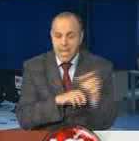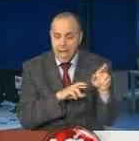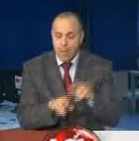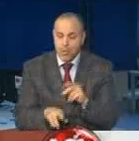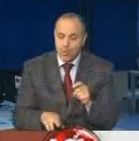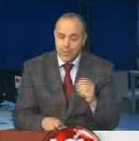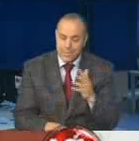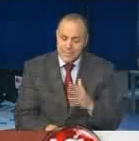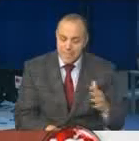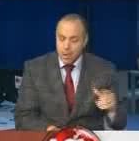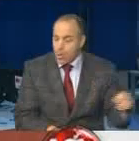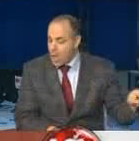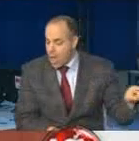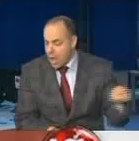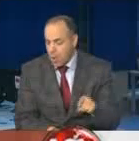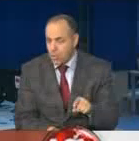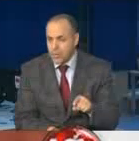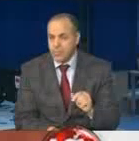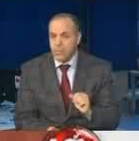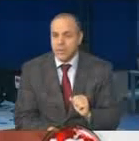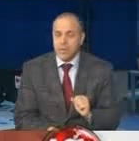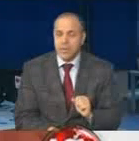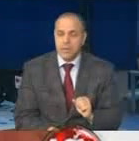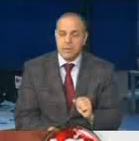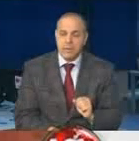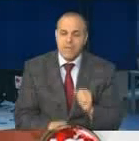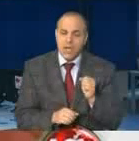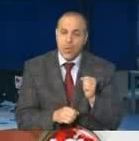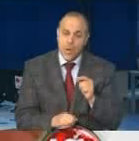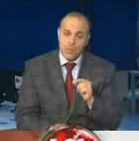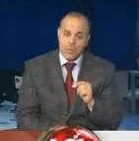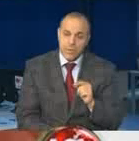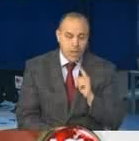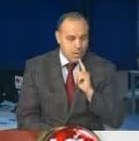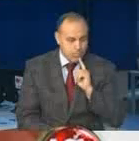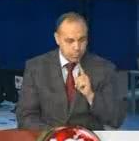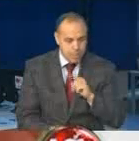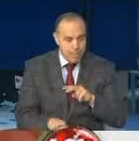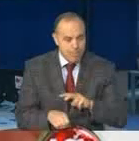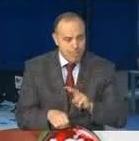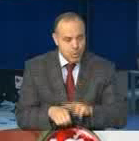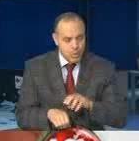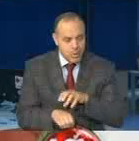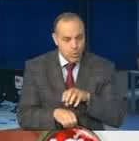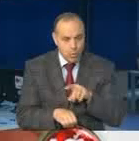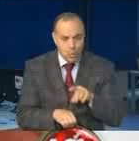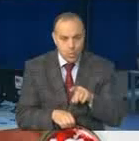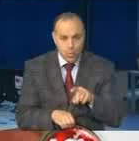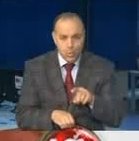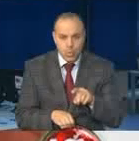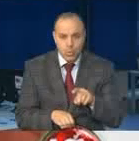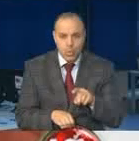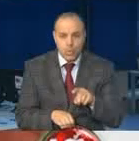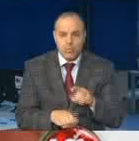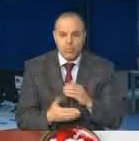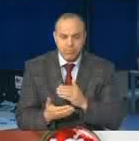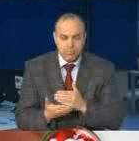عادية لتلامذة المدرسة رأس العيثة، شرعت مصالح المندوبية الجهوية بتكتيم